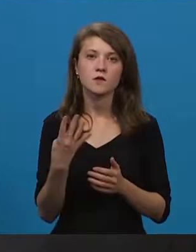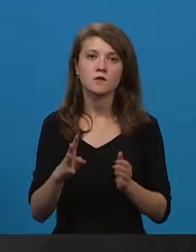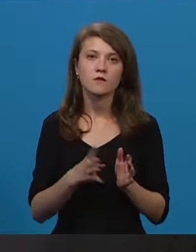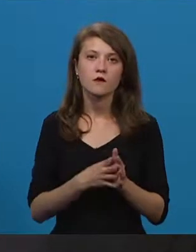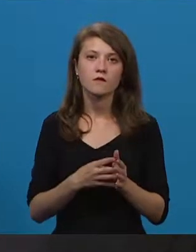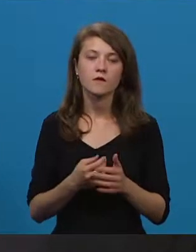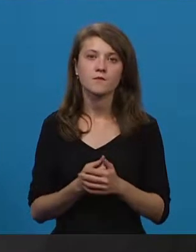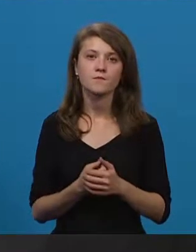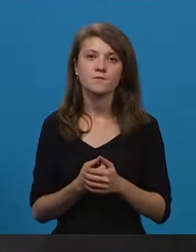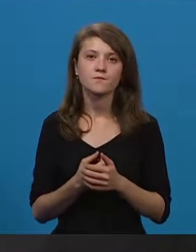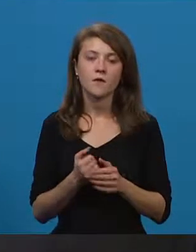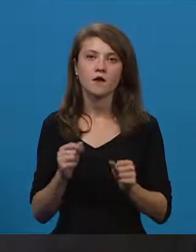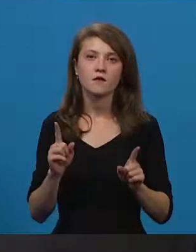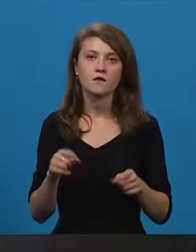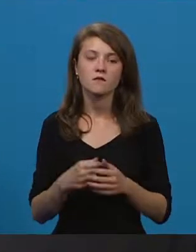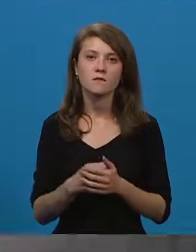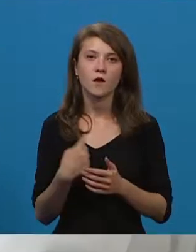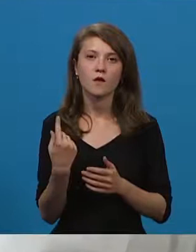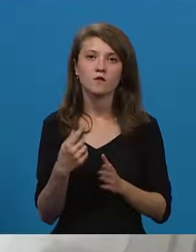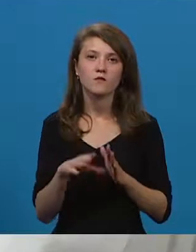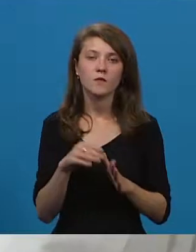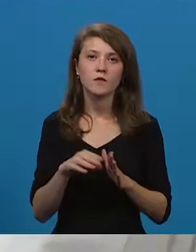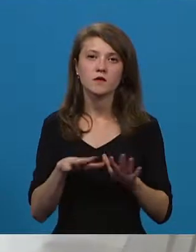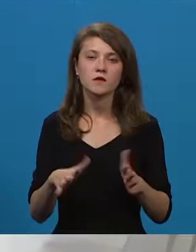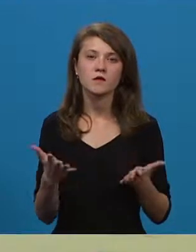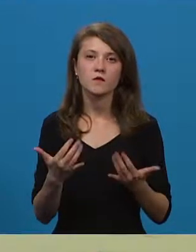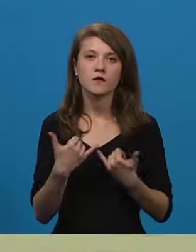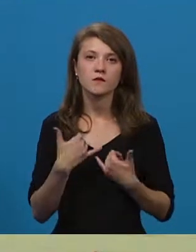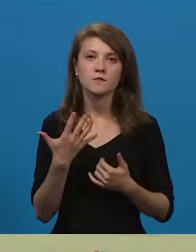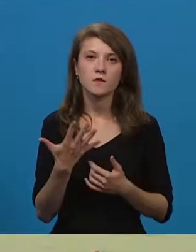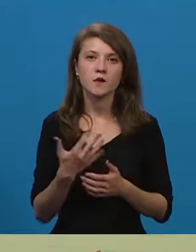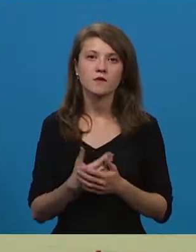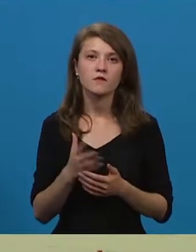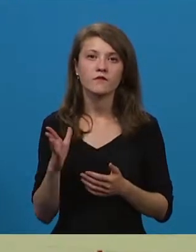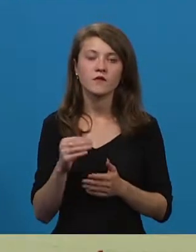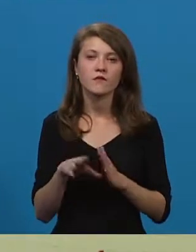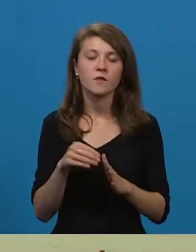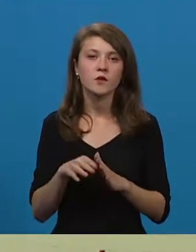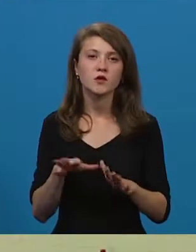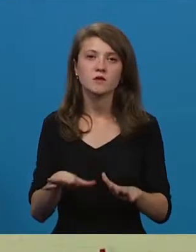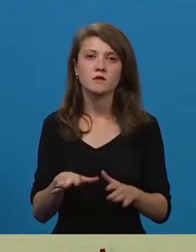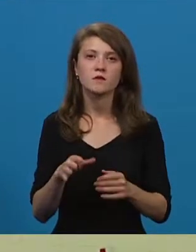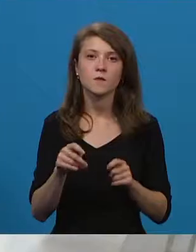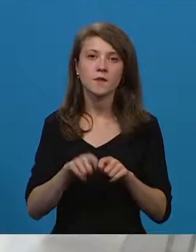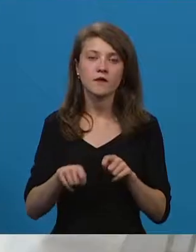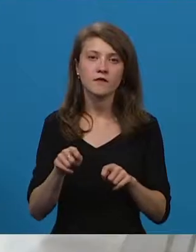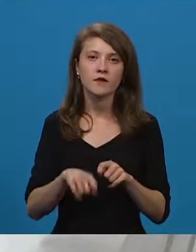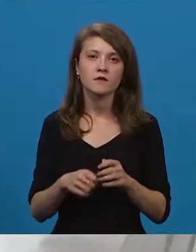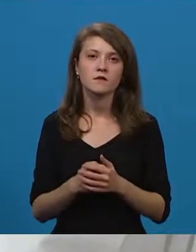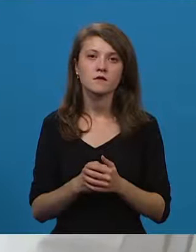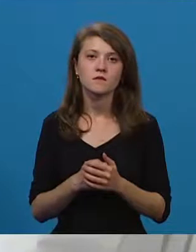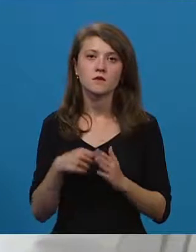1449. От, а також окружні виборчі дільниці, яких у нас 5. Всі виборчі дільниці оглянуті,